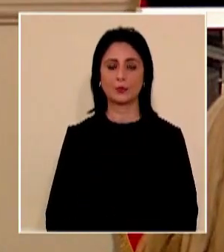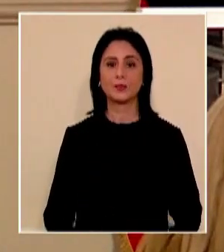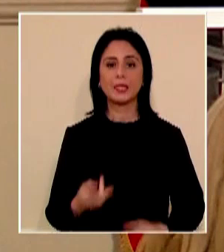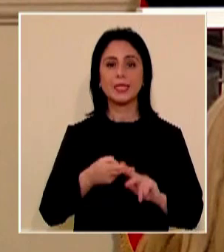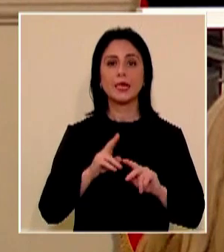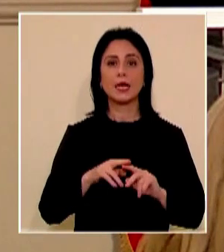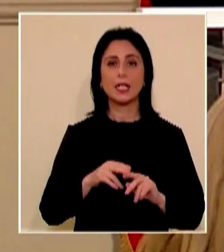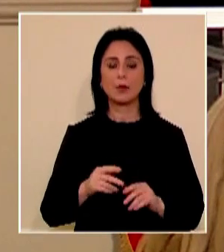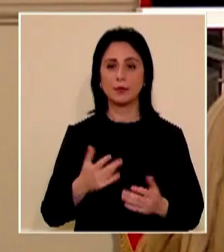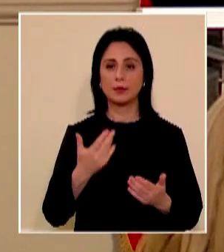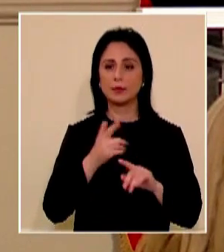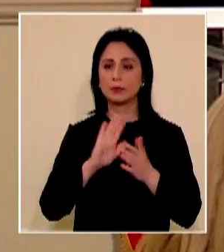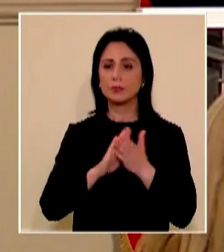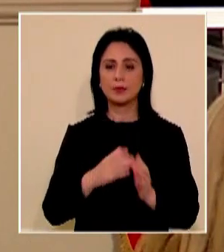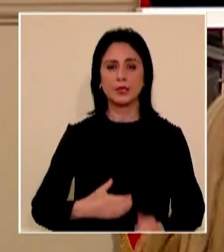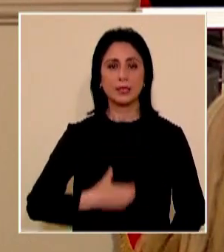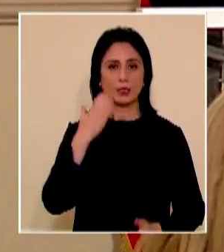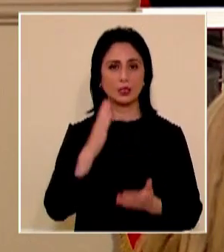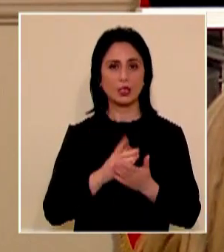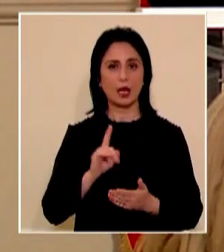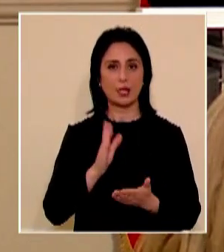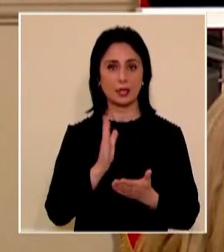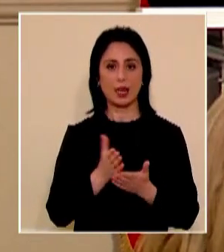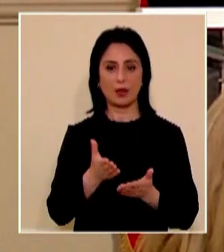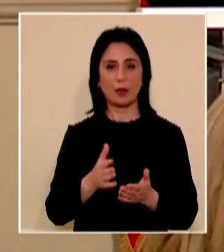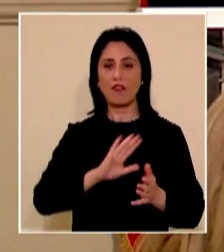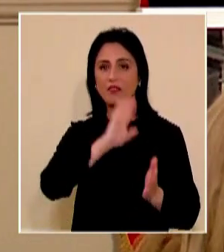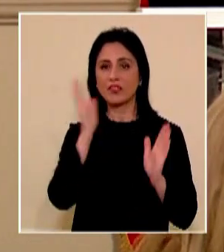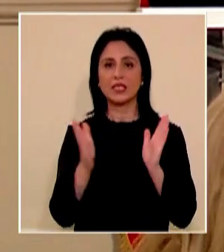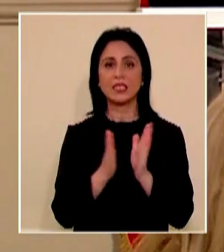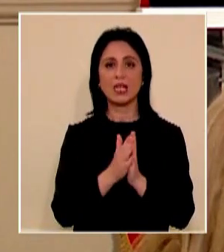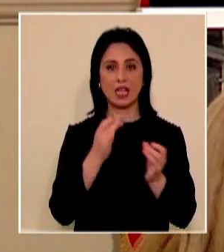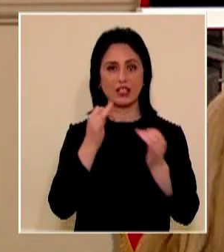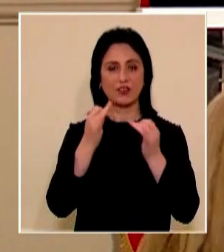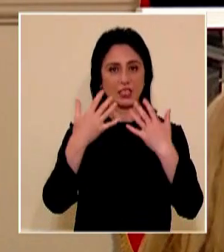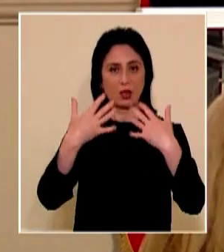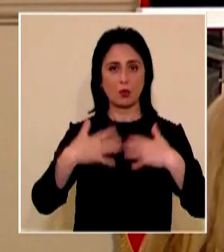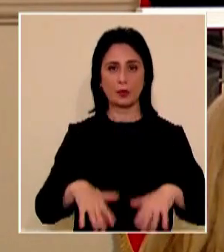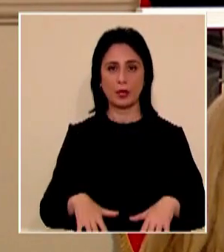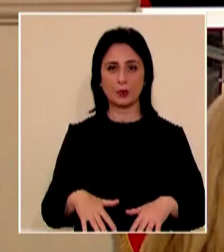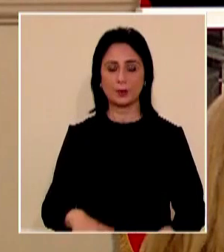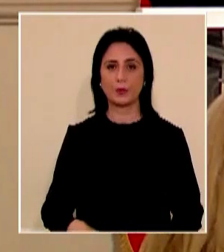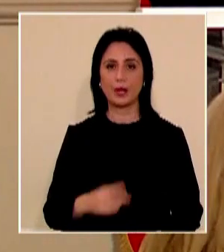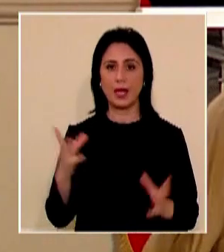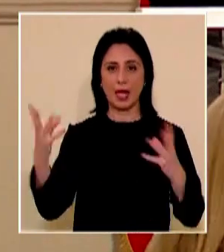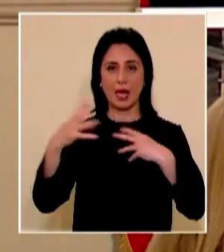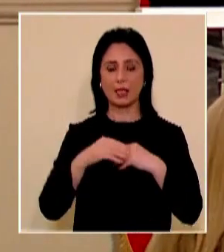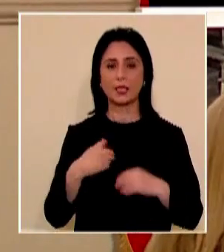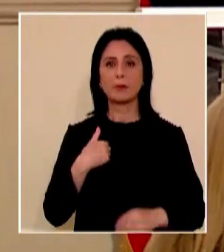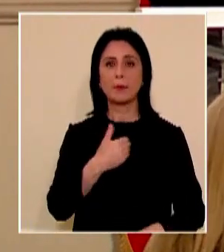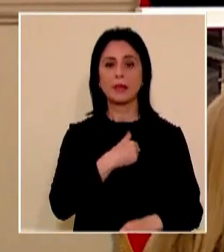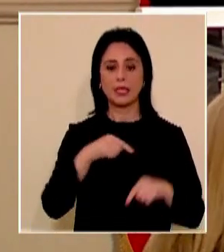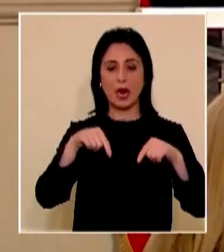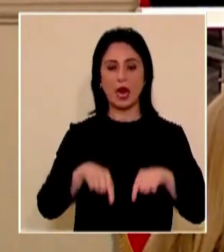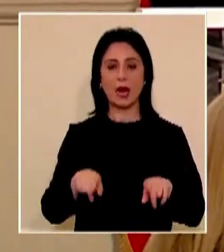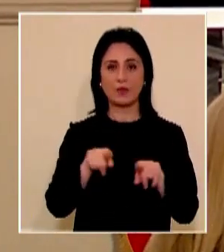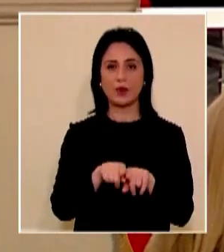bierze sobie do serca w sytuację Gruzji i o tym mieliśmy szerszą